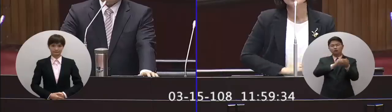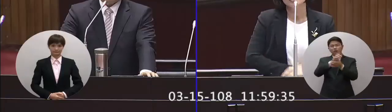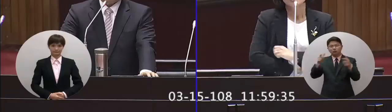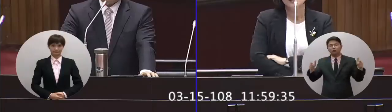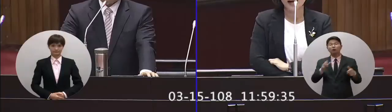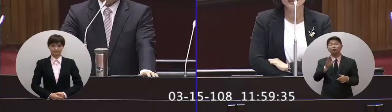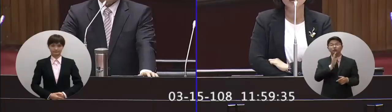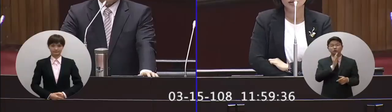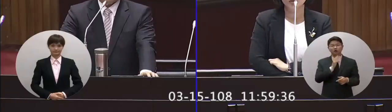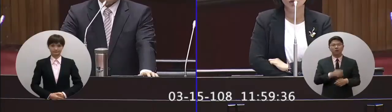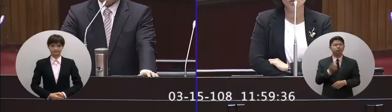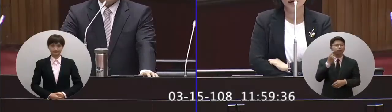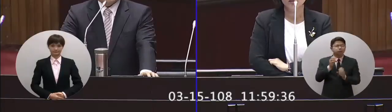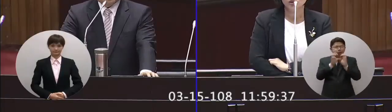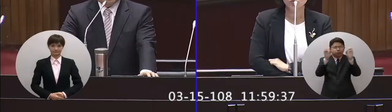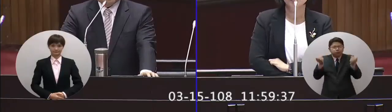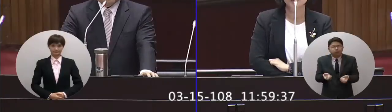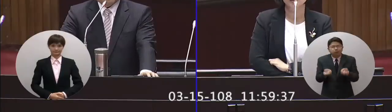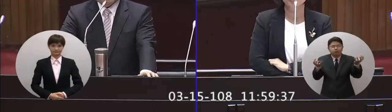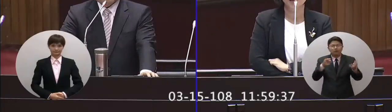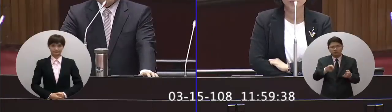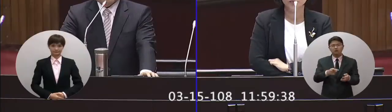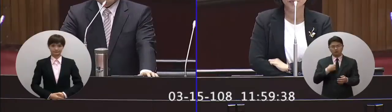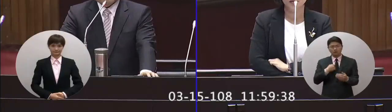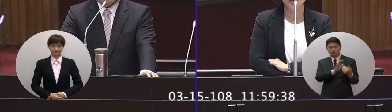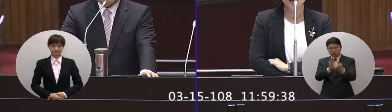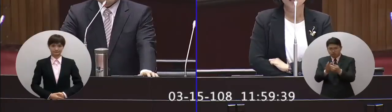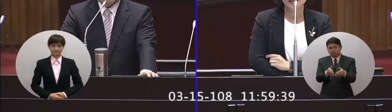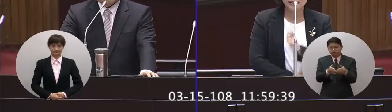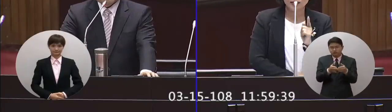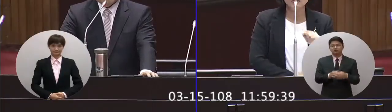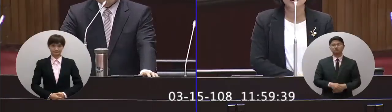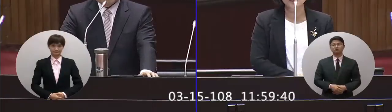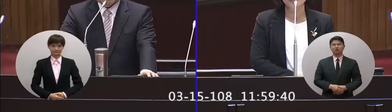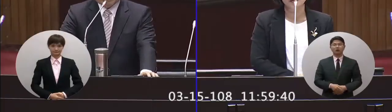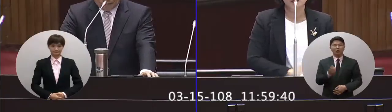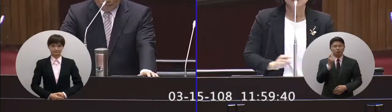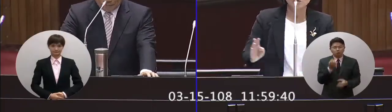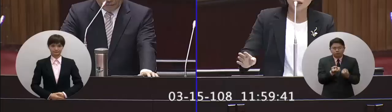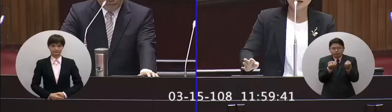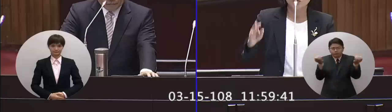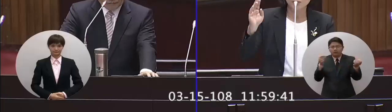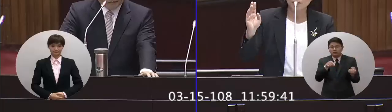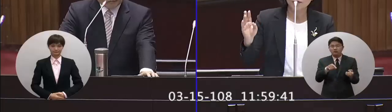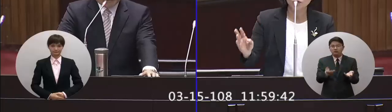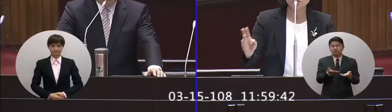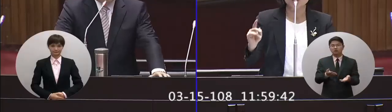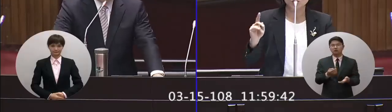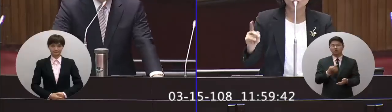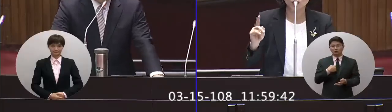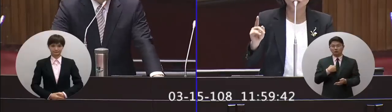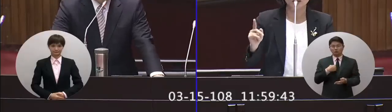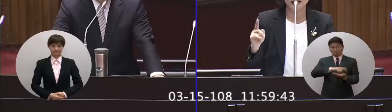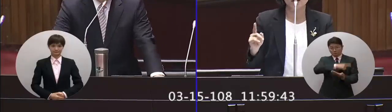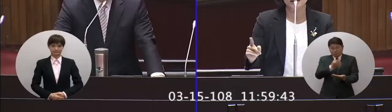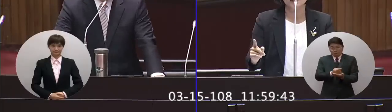面，其实假消息的流窜是我们不得不防不避的。在假消息的部分呢，虽然我们没有办法杜